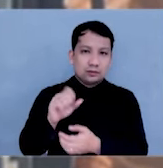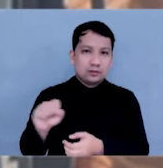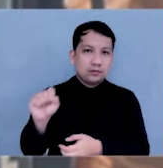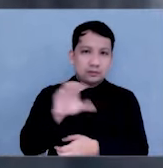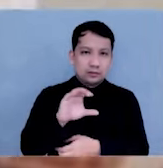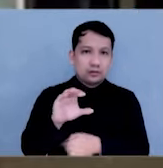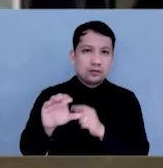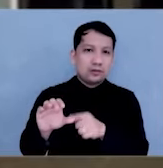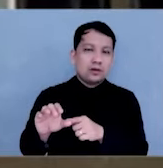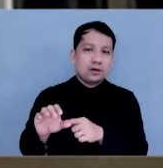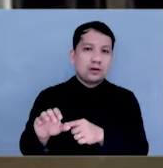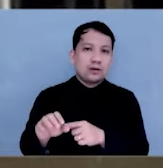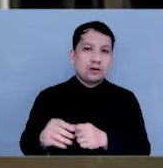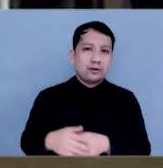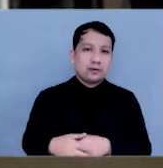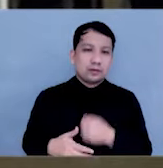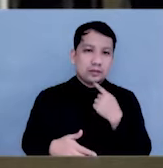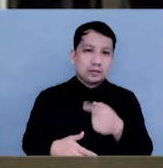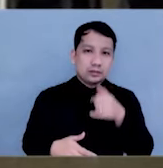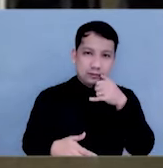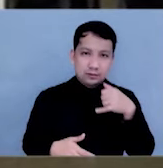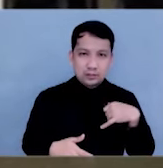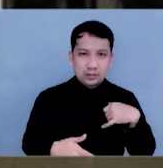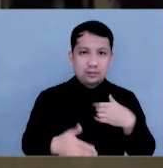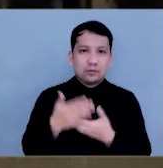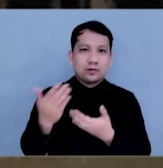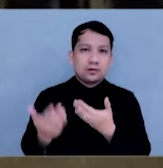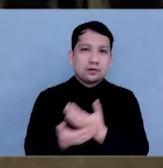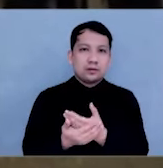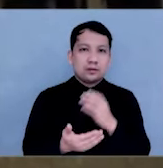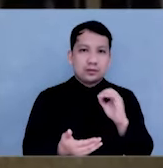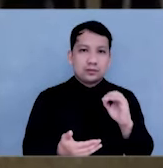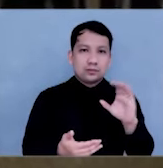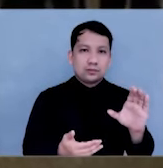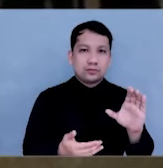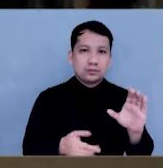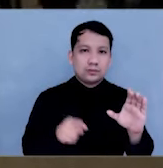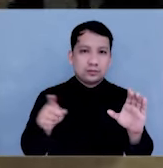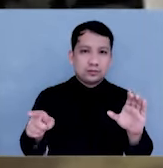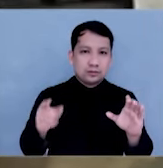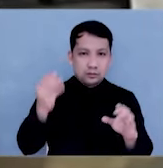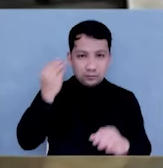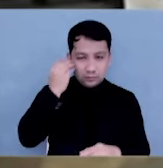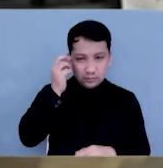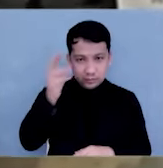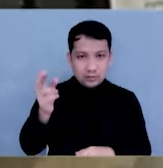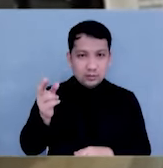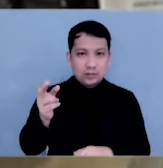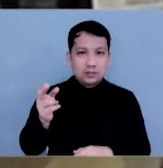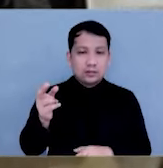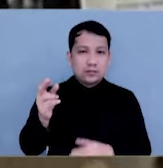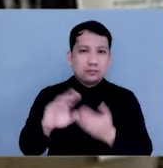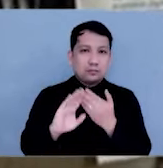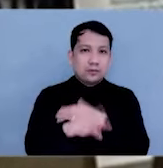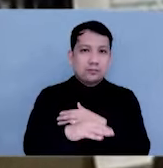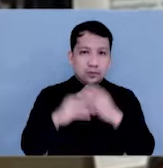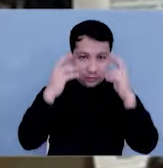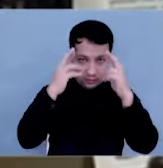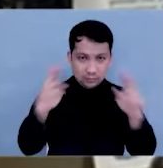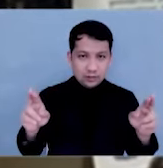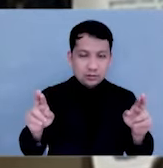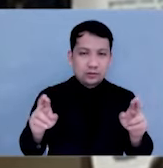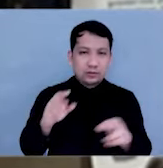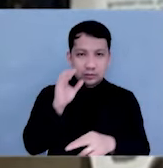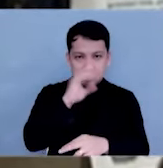Suprema. Kahapon lang, naghain ng Certificate of Candidacy si Rama para sana makabalik sa pagka-alkalde ng Cebu